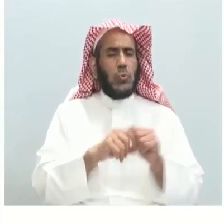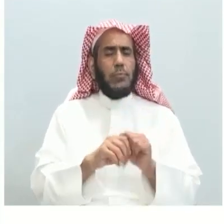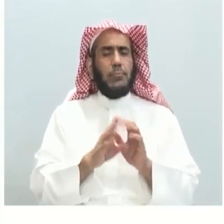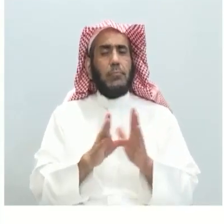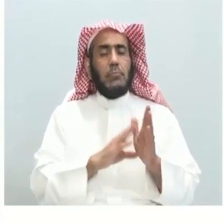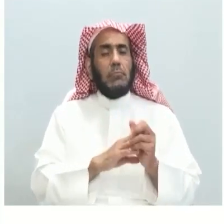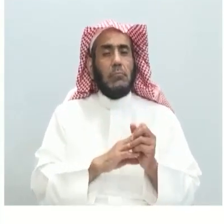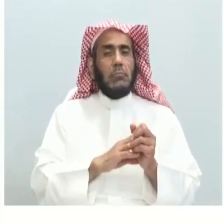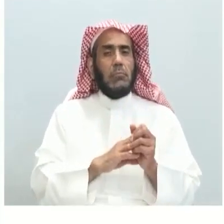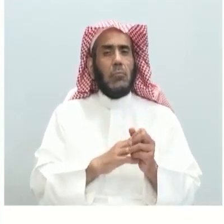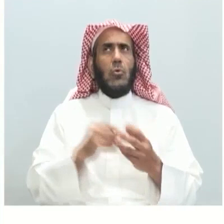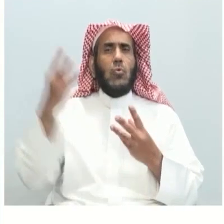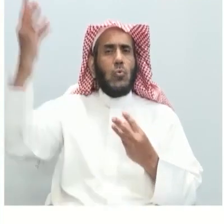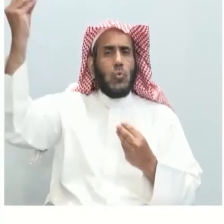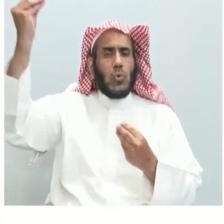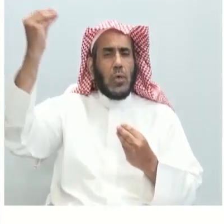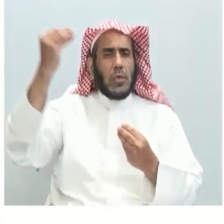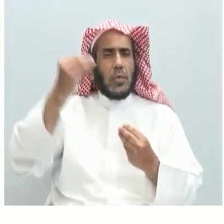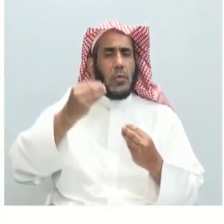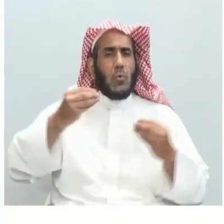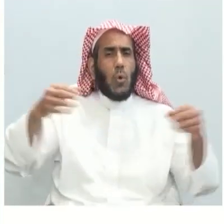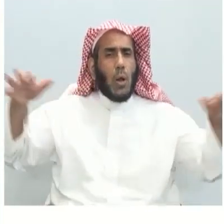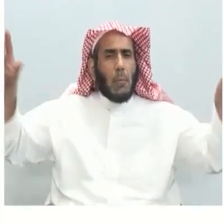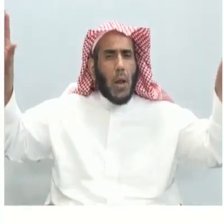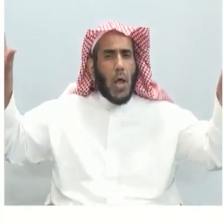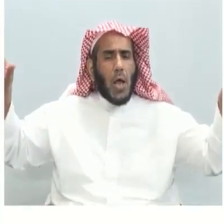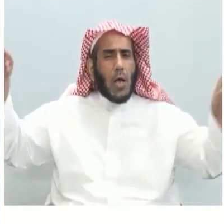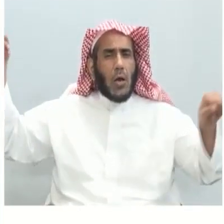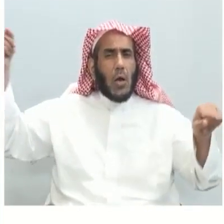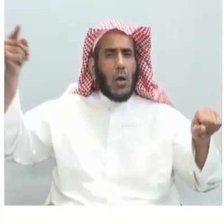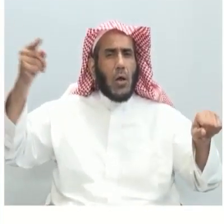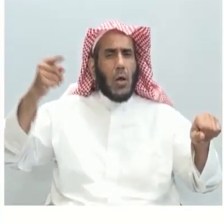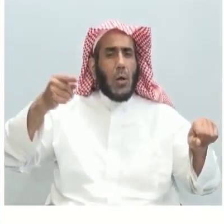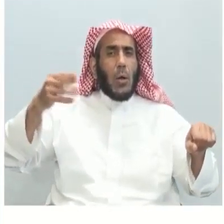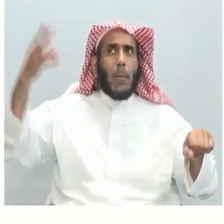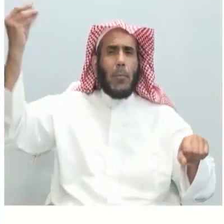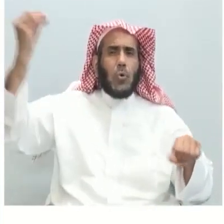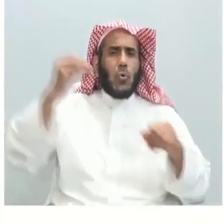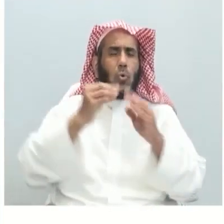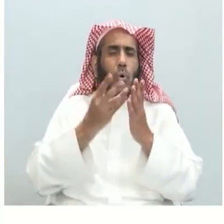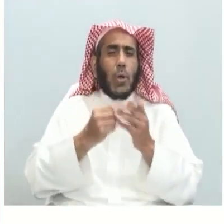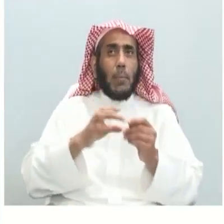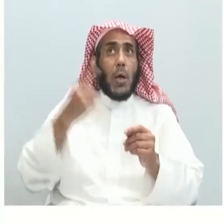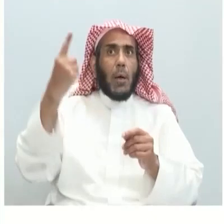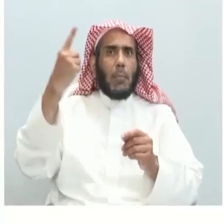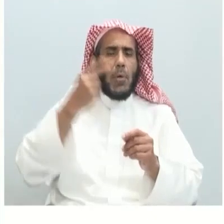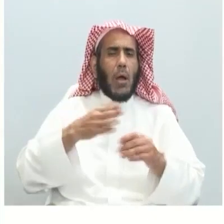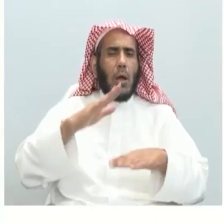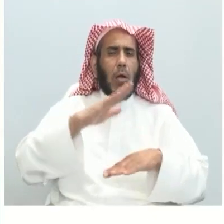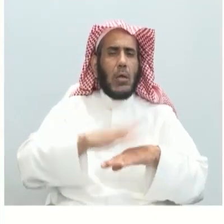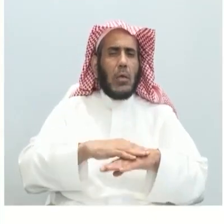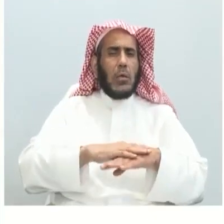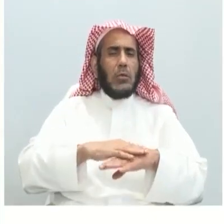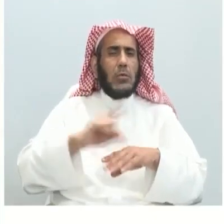يشركون ينزل الملائكه بالروح من امره على